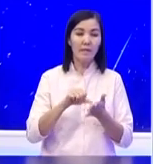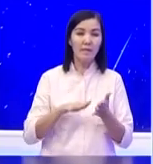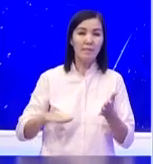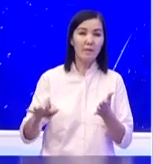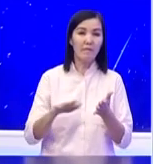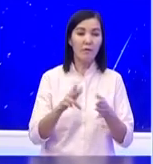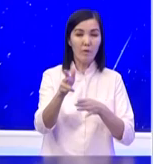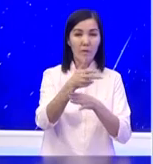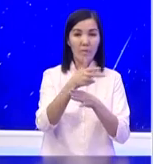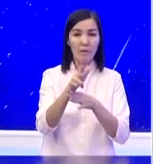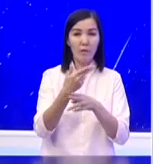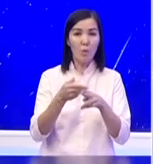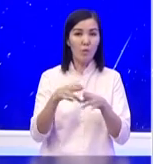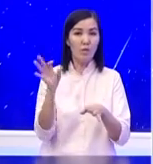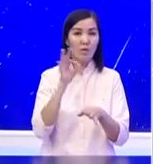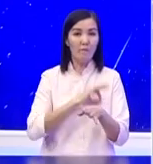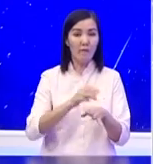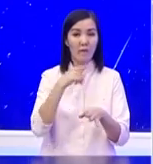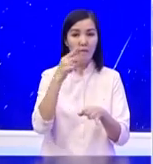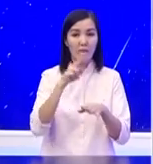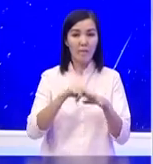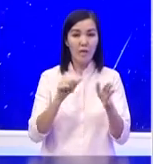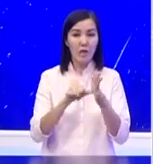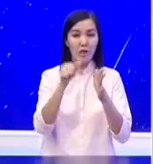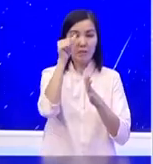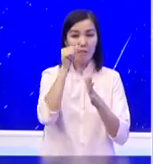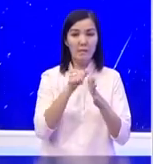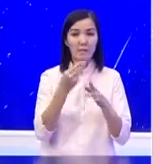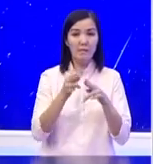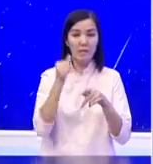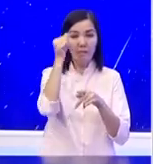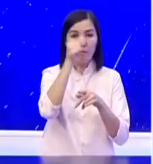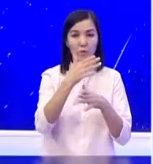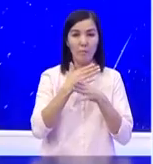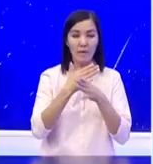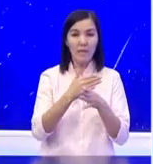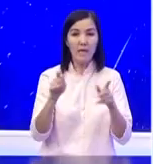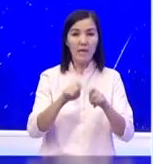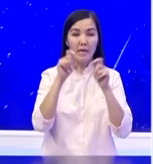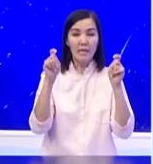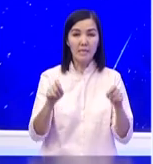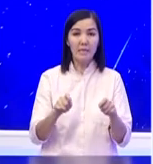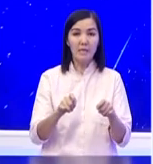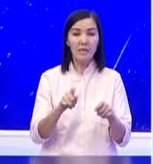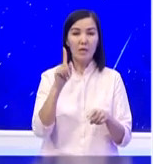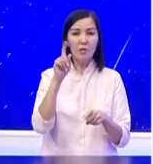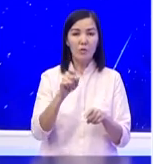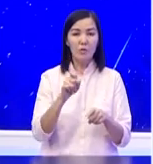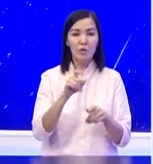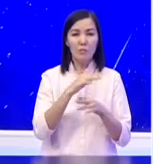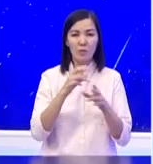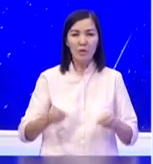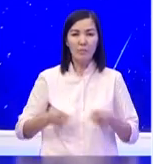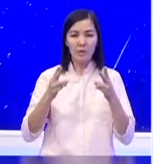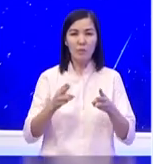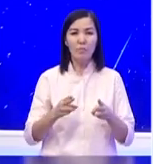видеонаблюдения доказали свою эффективность, говорят полицейские. За 6 месяцев текущего года благодаря им удалось раскрыть более сотни уголовных дел и